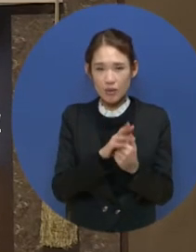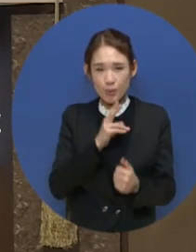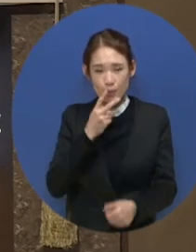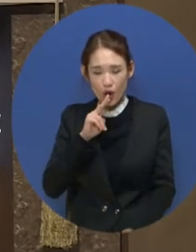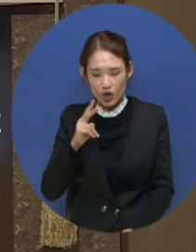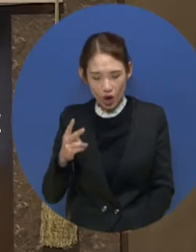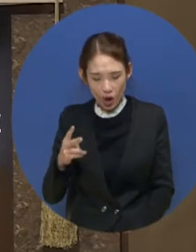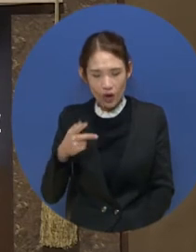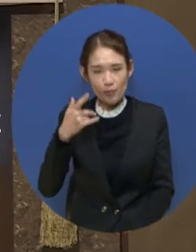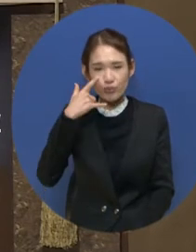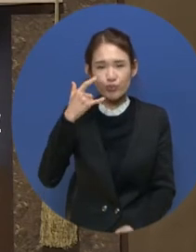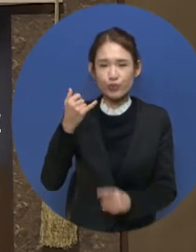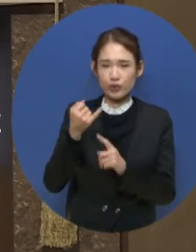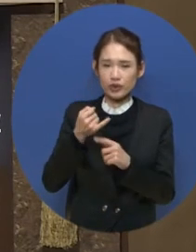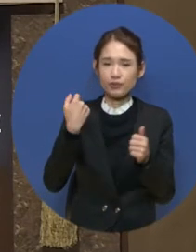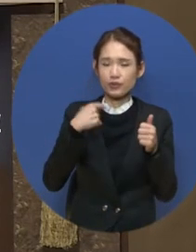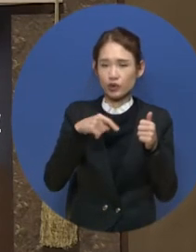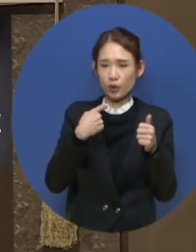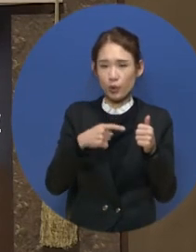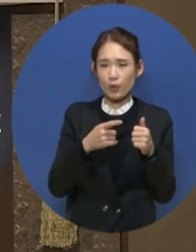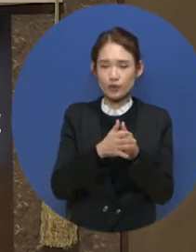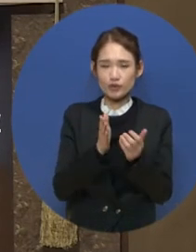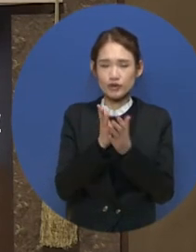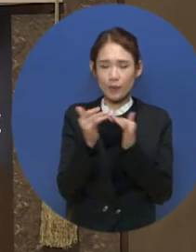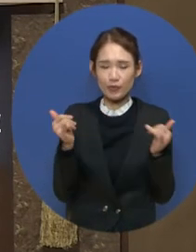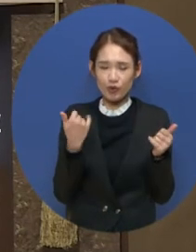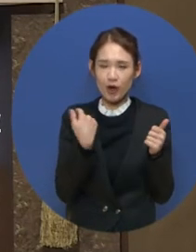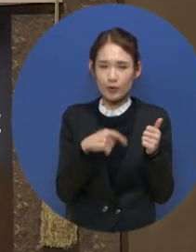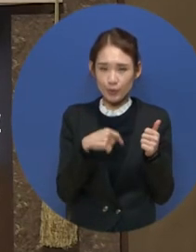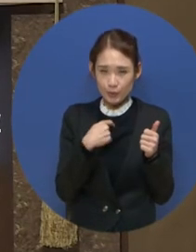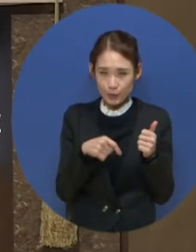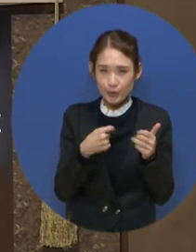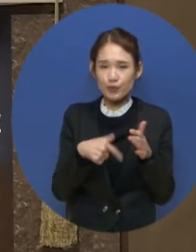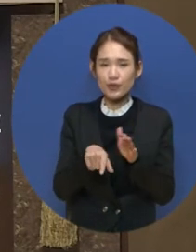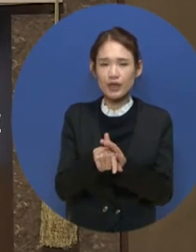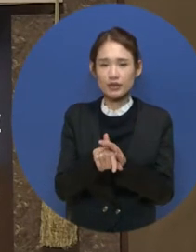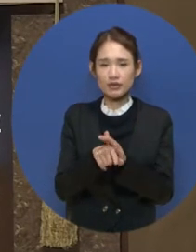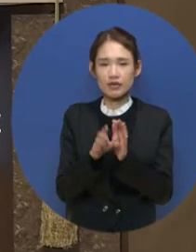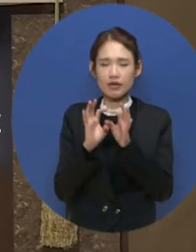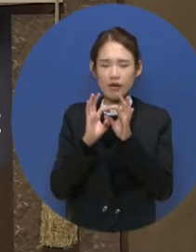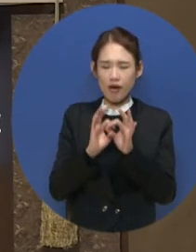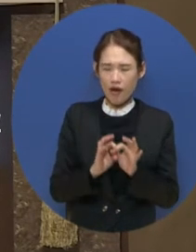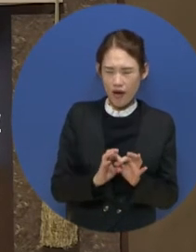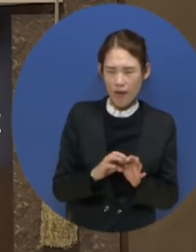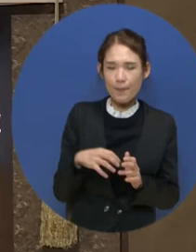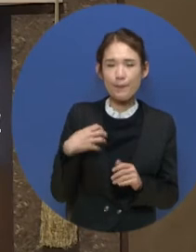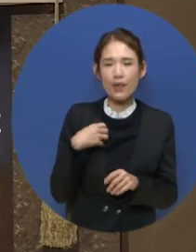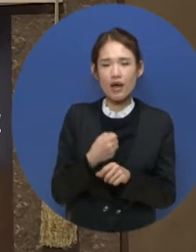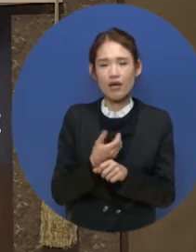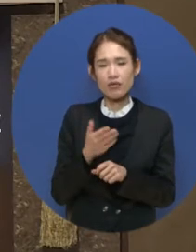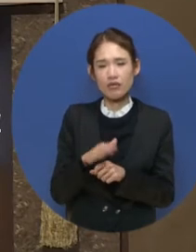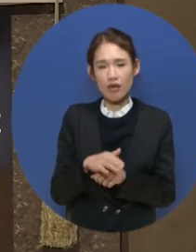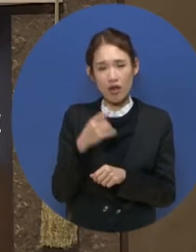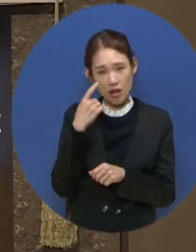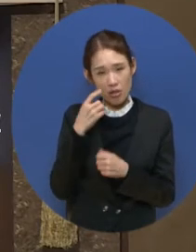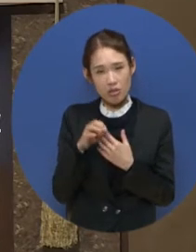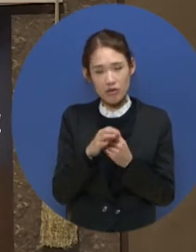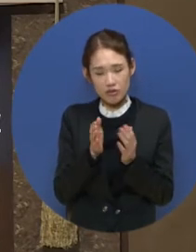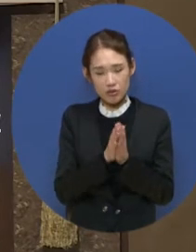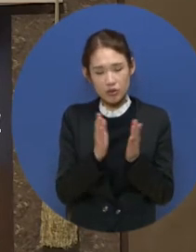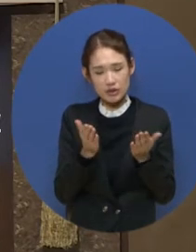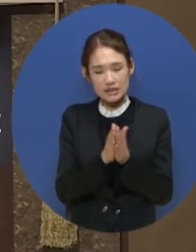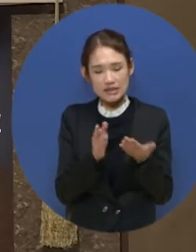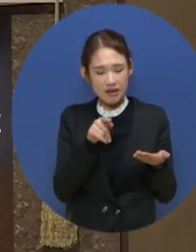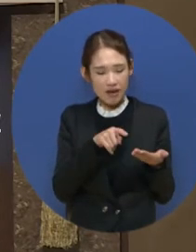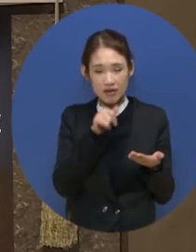번역을 하고 부모님들 교육 전문가 교육을 자기가 계속 이렇게 했던 거예요 그런데 그 하다보면 교육 교재 가 나올